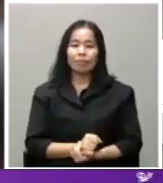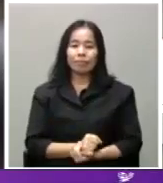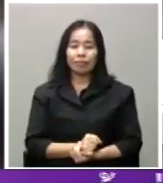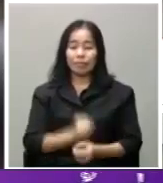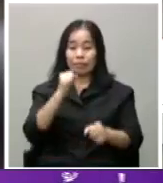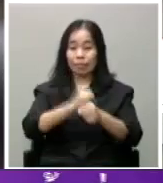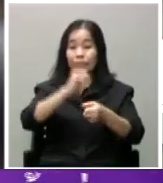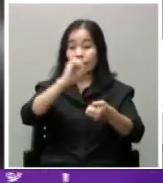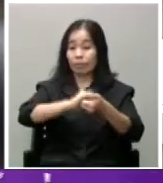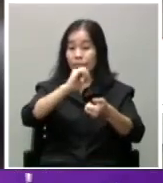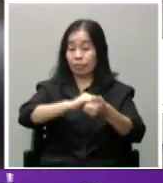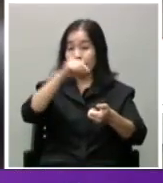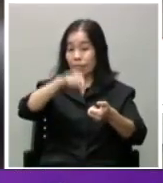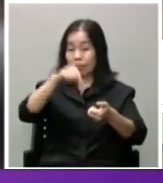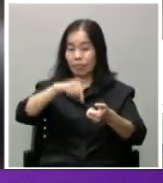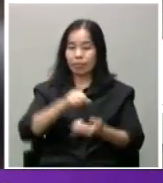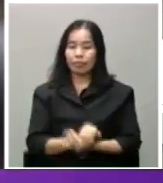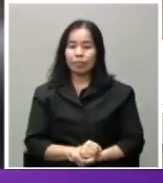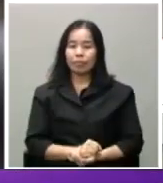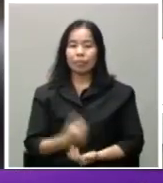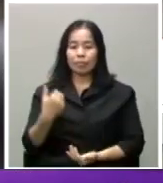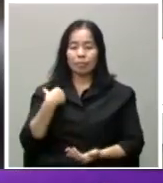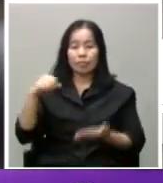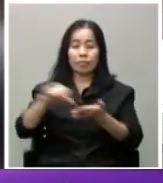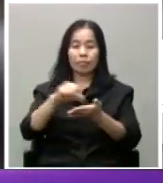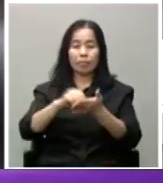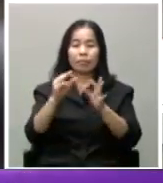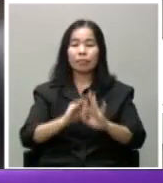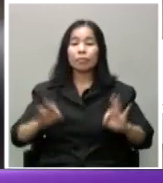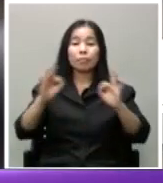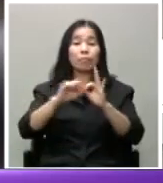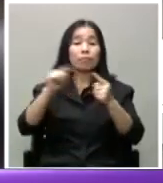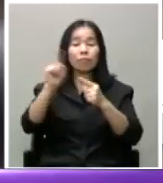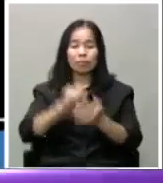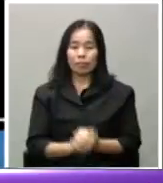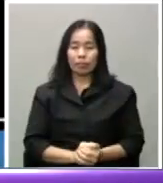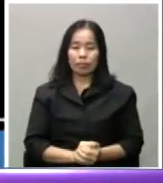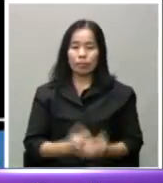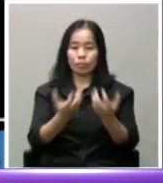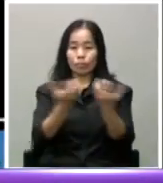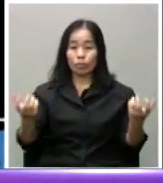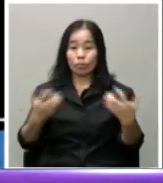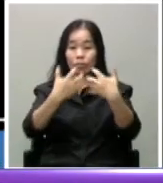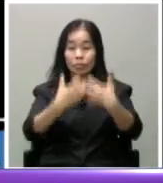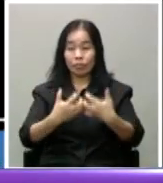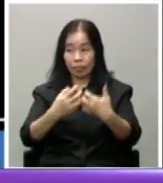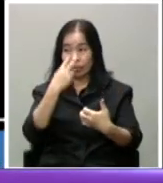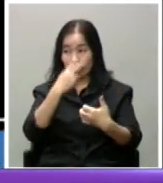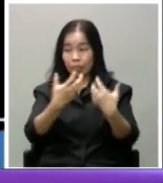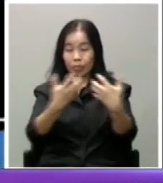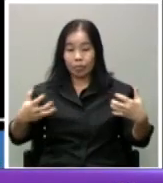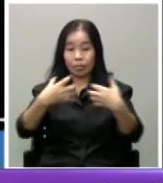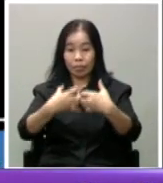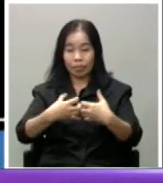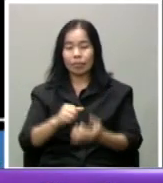สัญญานี้ครับมันมีการแก้ไขสาระสำคัญก็คือเครื่องมือเนี่ยครับท่านประธานคงเห็นนะครับเวลาเราเข้าไปในด่านตม.